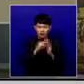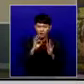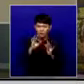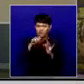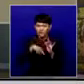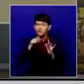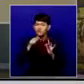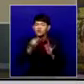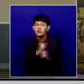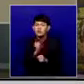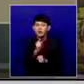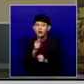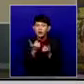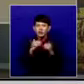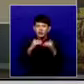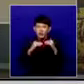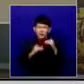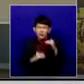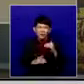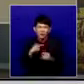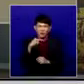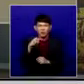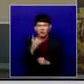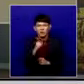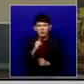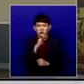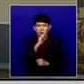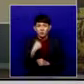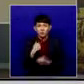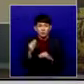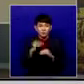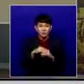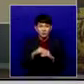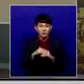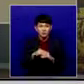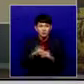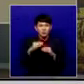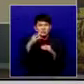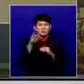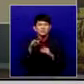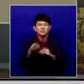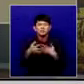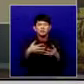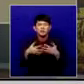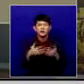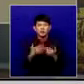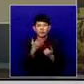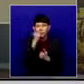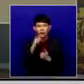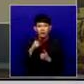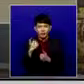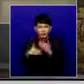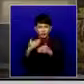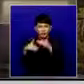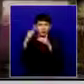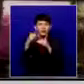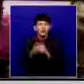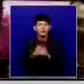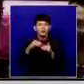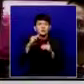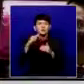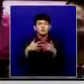กำลังจะไปติดลบถ้าอัดฉีดตัวนี้เงินเฟ้อมันจะขึ้นมาสมดุลจะเกินหน่อยไม่เป็นไรเด็กกำลังเติบโตให้มันเกินไม่เป็น